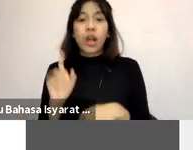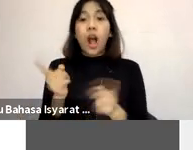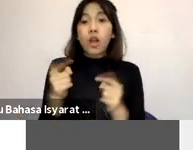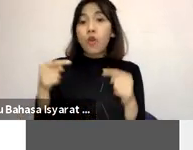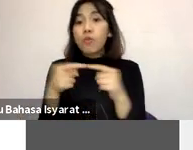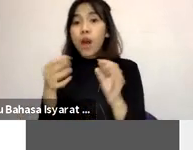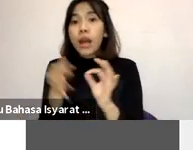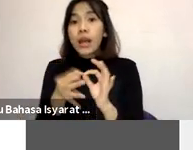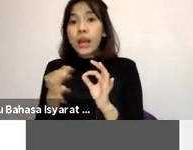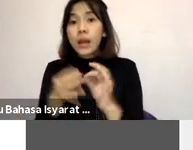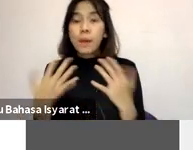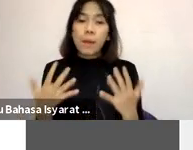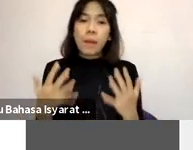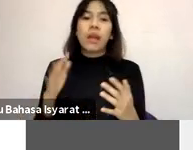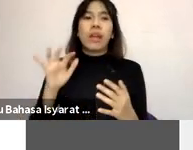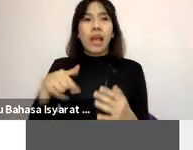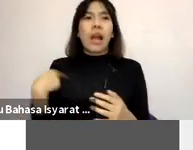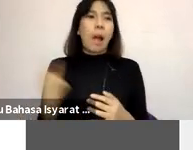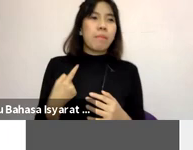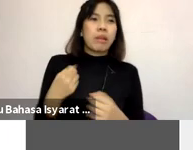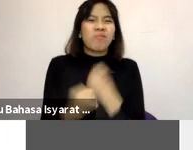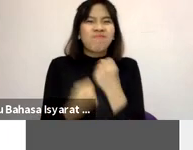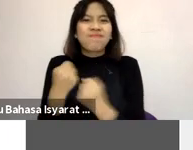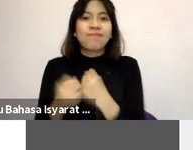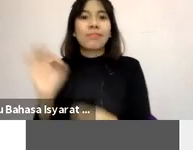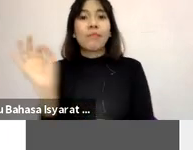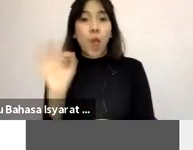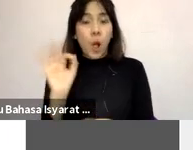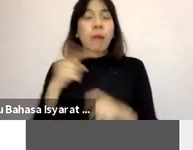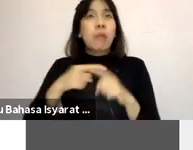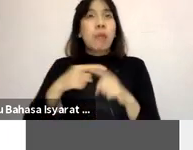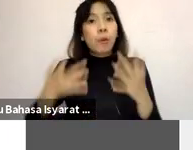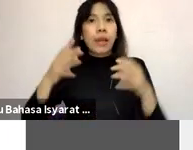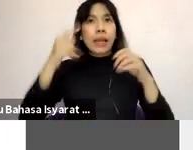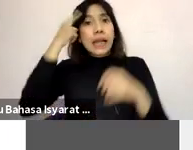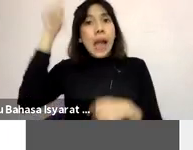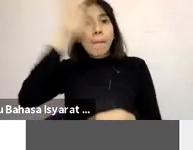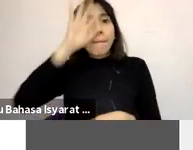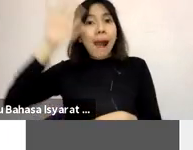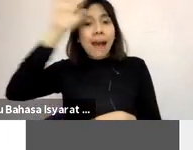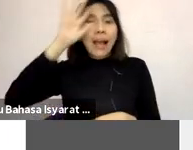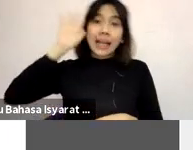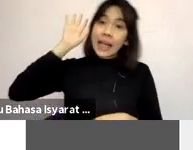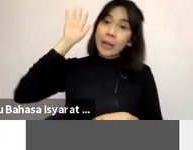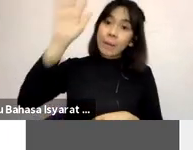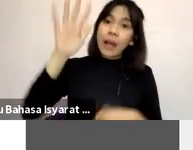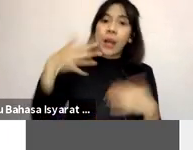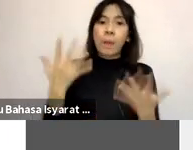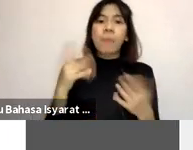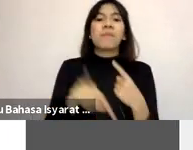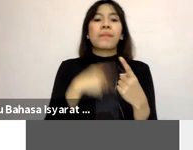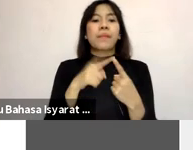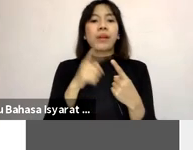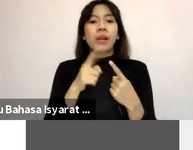ini kita memang belum lakukan tetapi gambaran kedepan barangkali seperti ini jadi ada penugasan yang